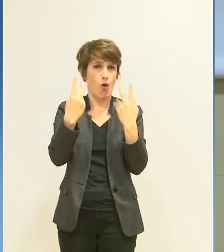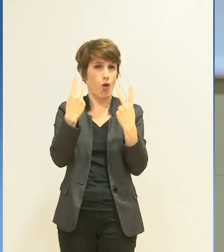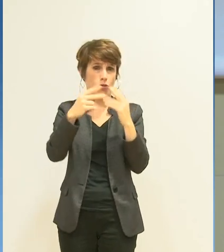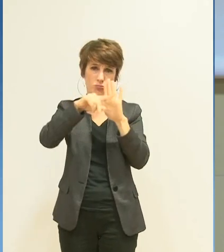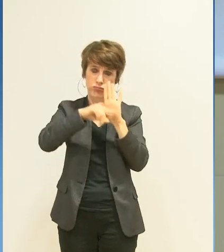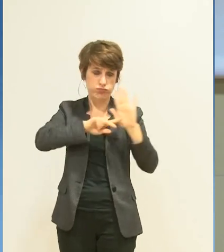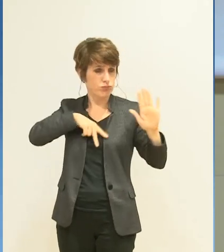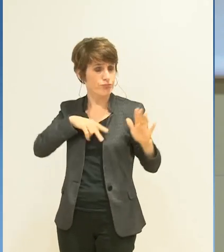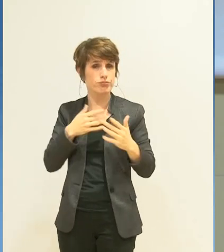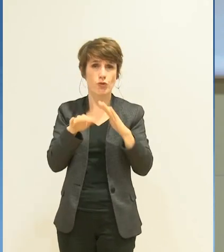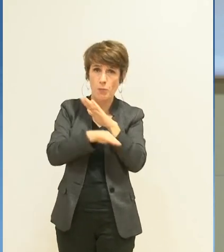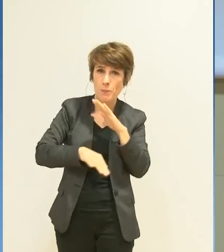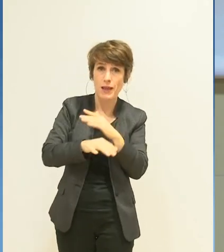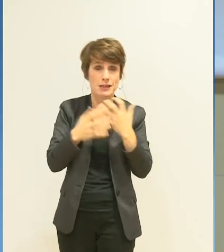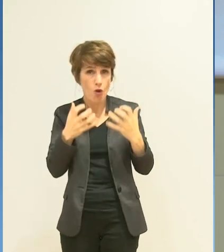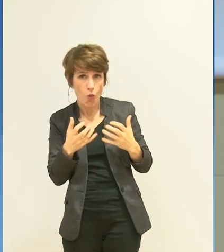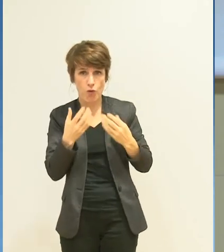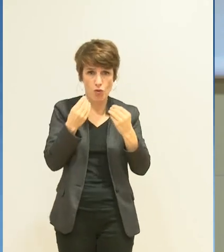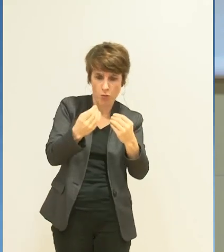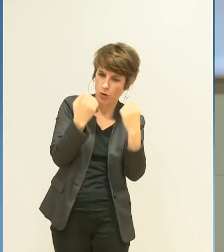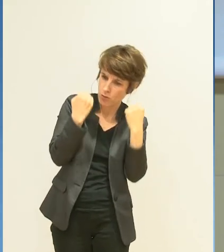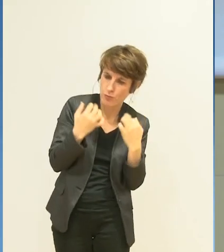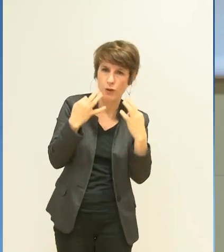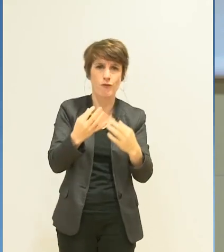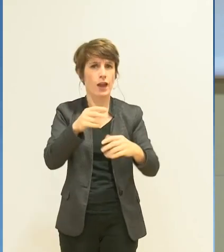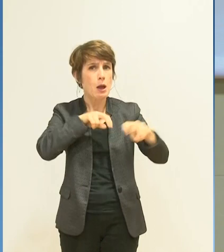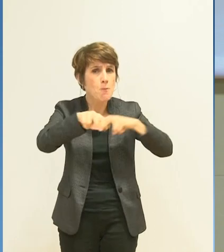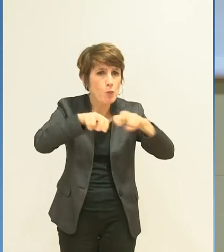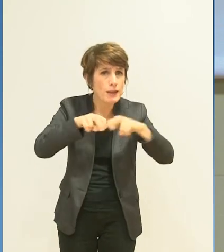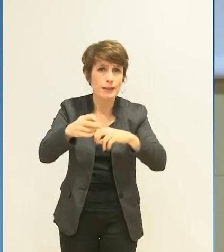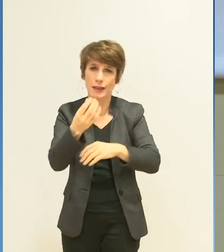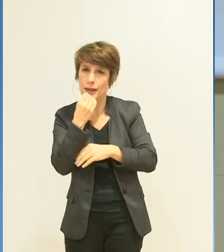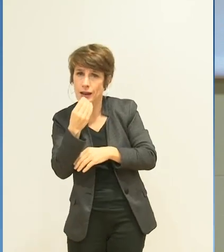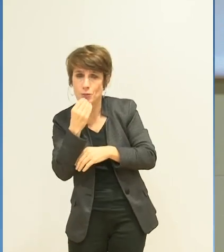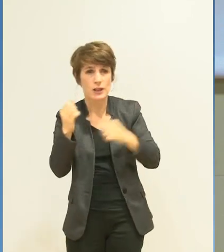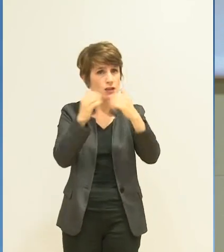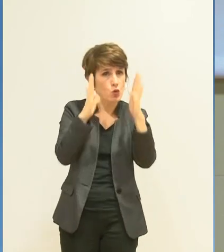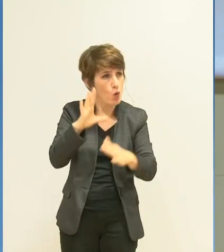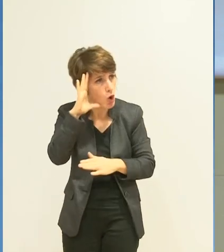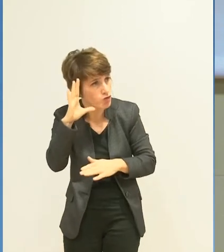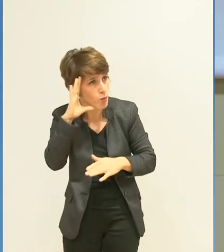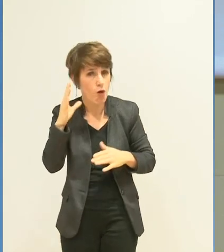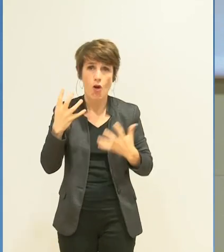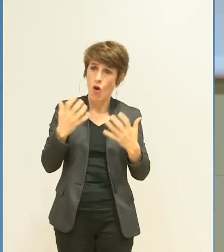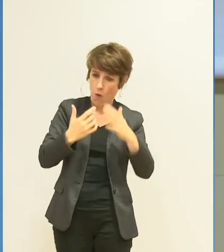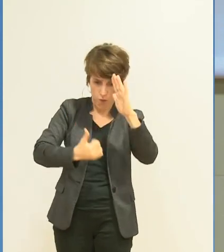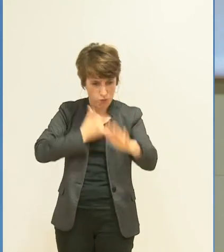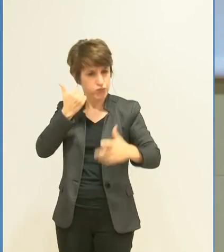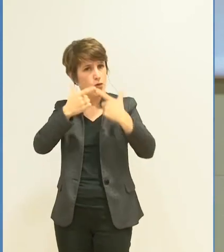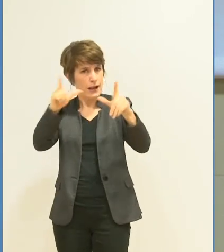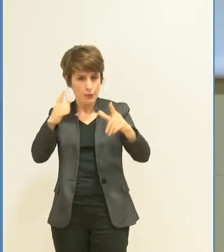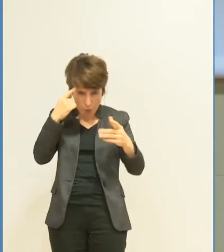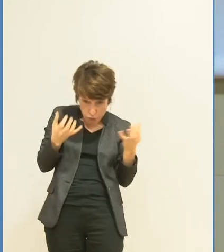sécurité en matière de mobilité de logement d'alimentation comme enchérir nos biens communs et comment nourrir notre liberté de contribuer